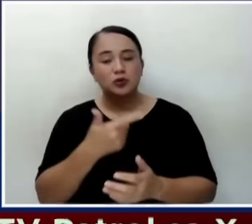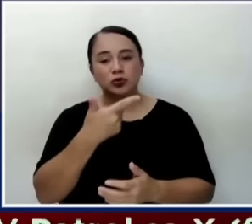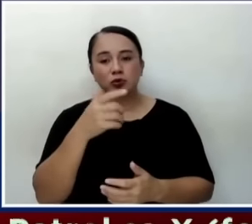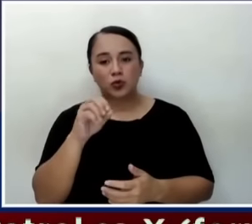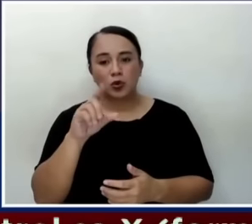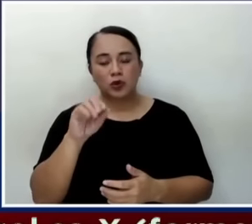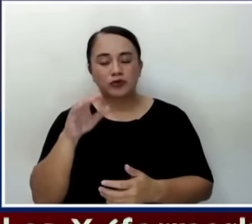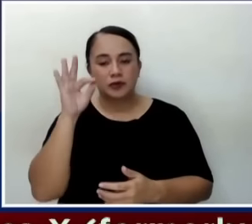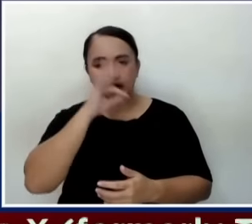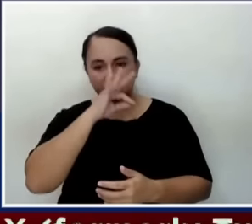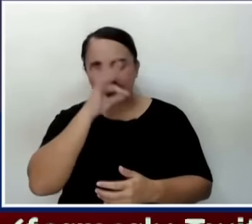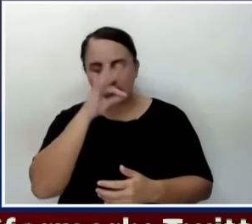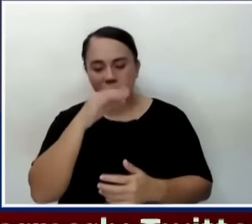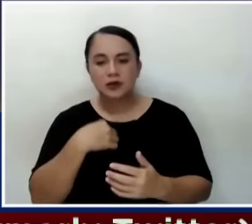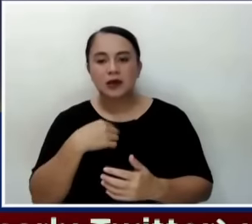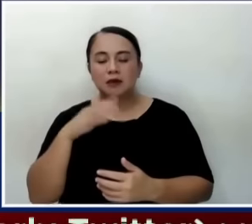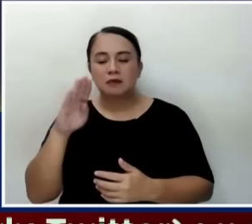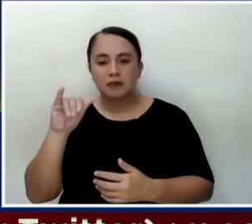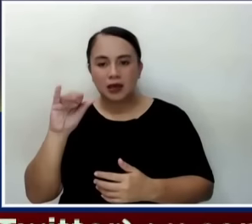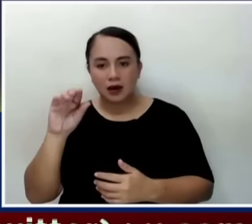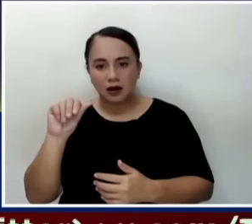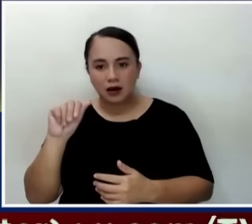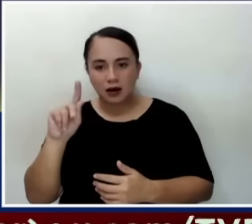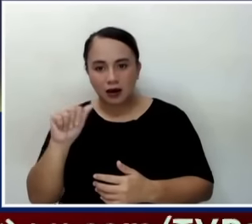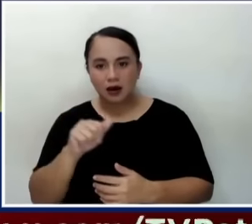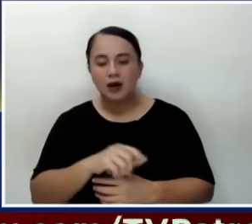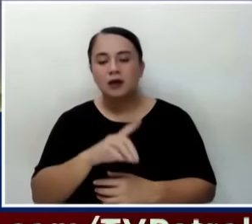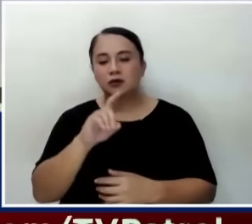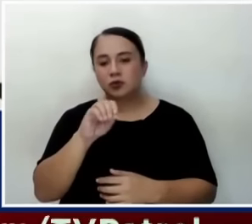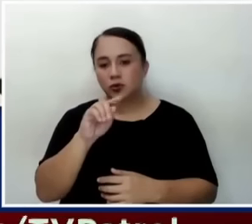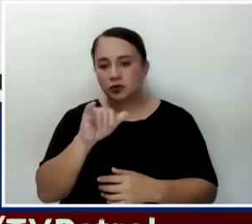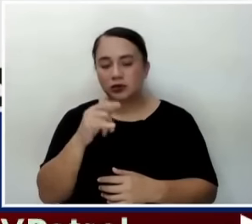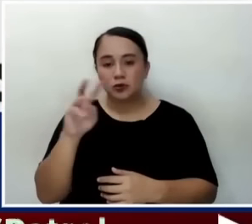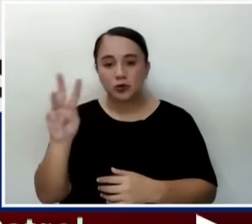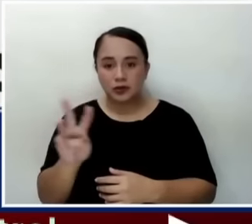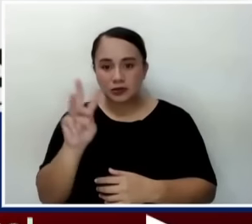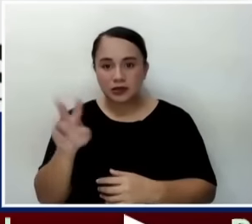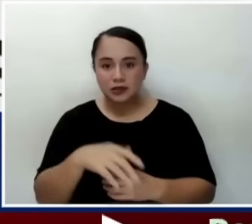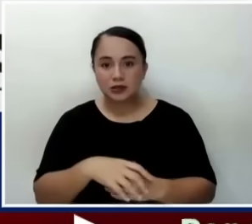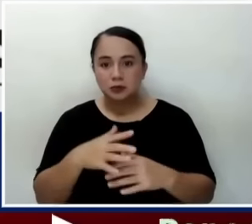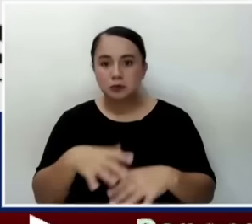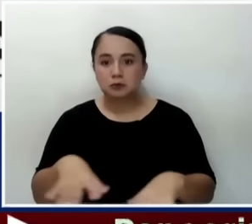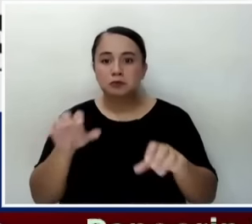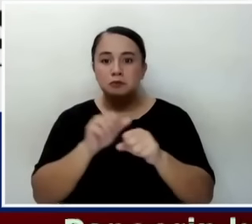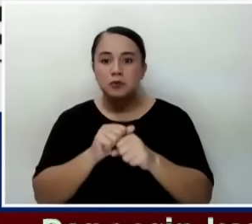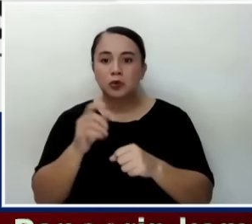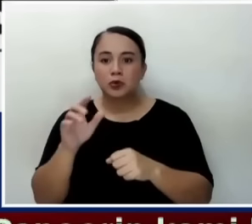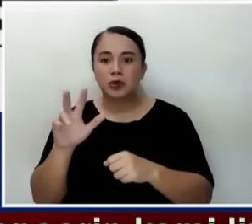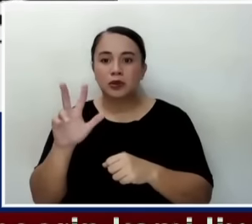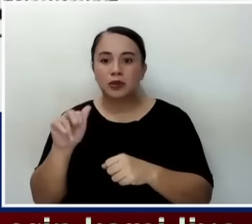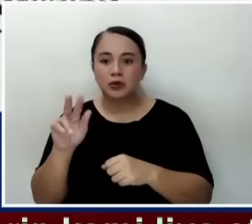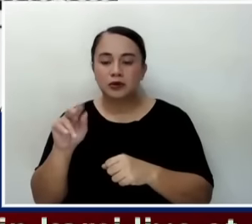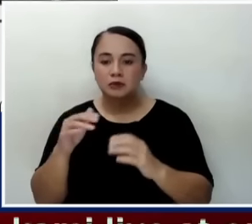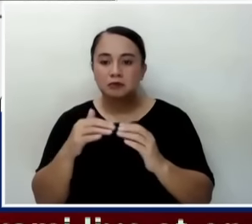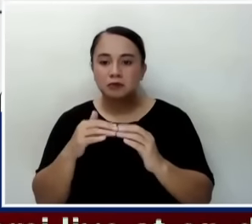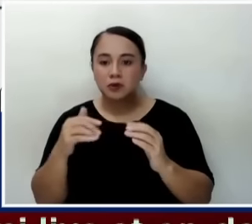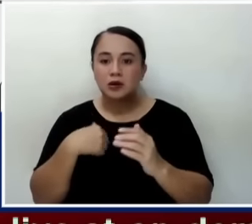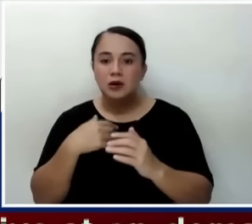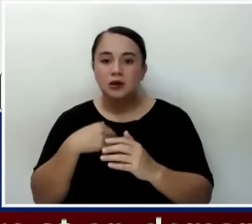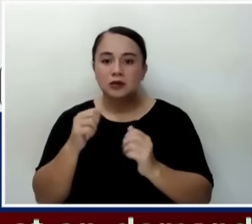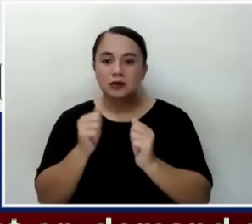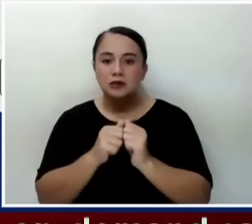Pinay golfers na sina Bianca Pagdanganan at Doty Ardina nitong Miyerkules. Nagtapos si Pagdanganan sa 13th place kasamang 12